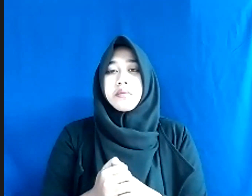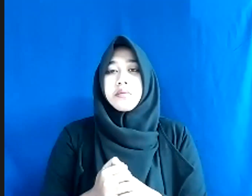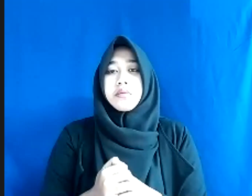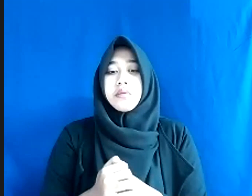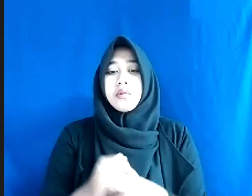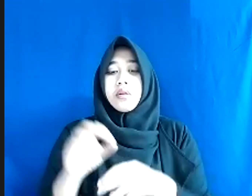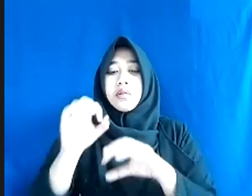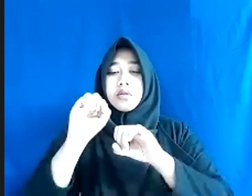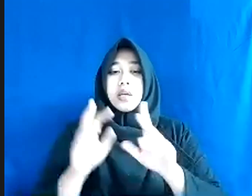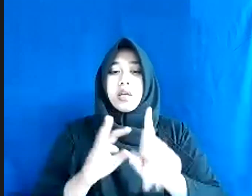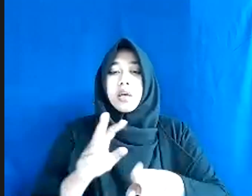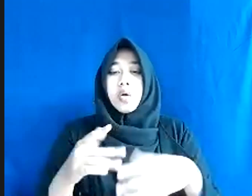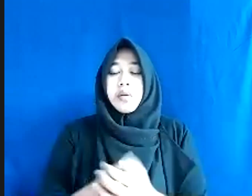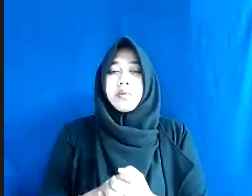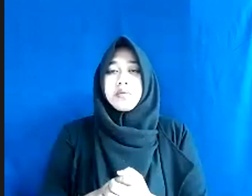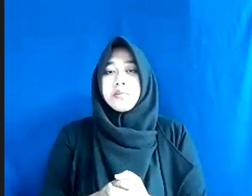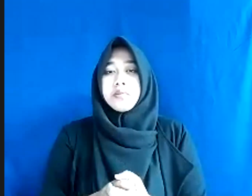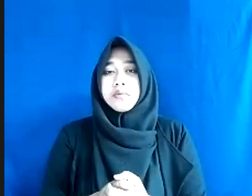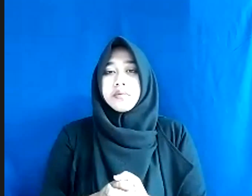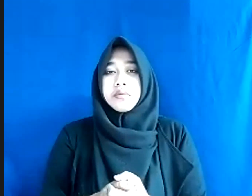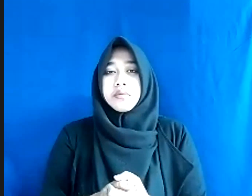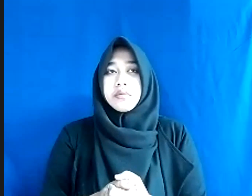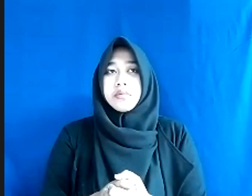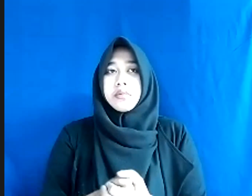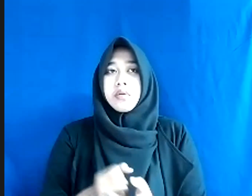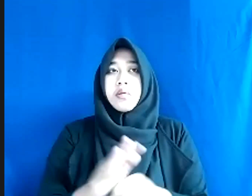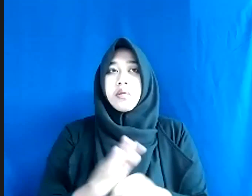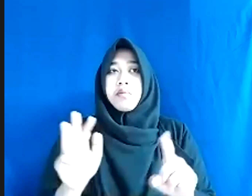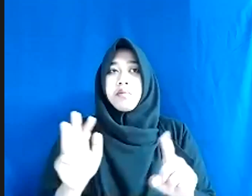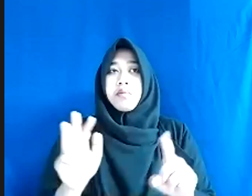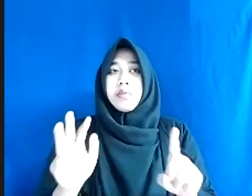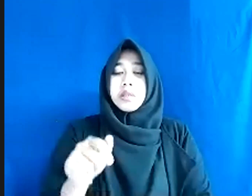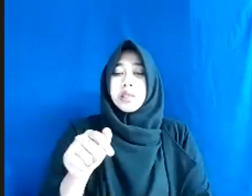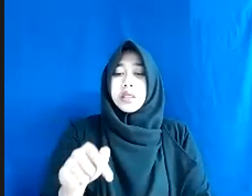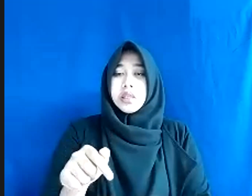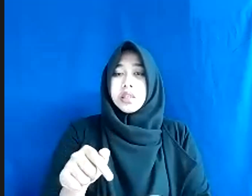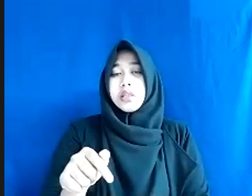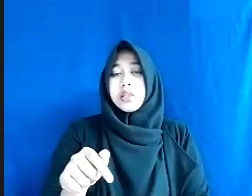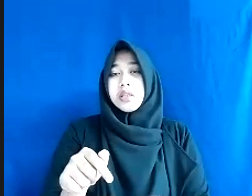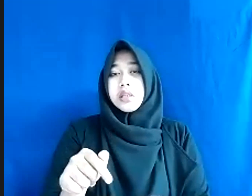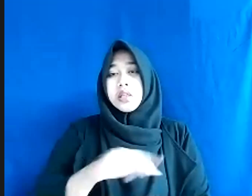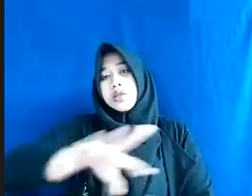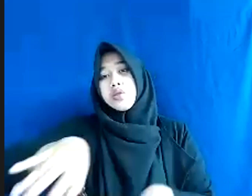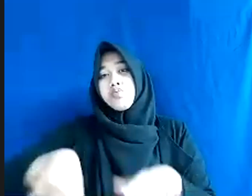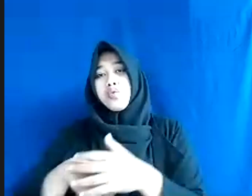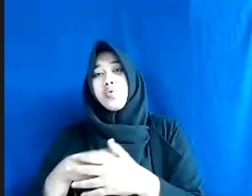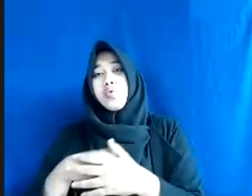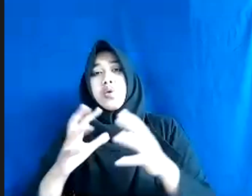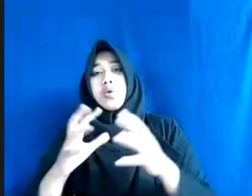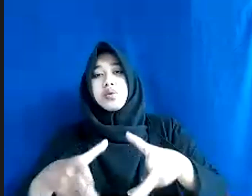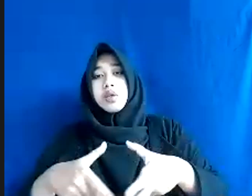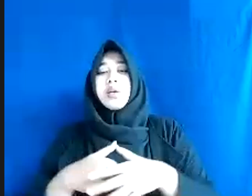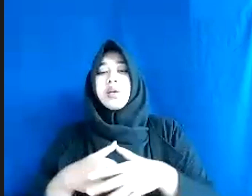pandemi yang seperti ini di seluruh dunia ini kan kalau kita lihat nampaknya yang hampir